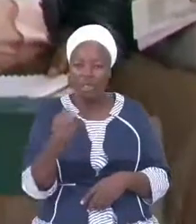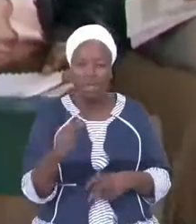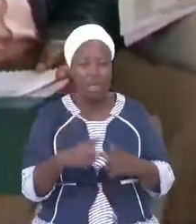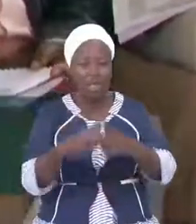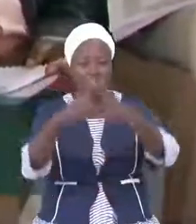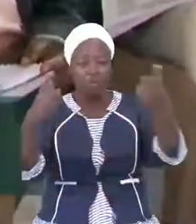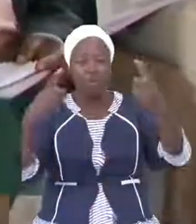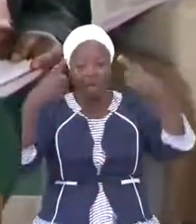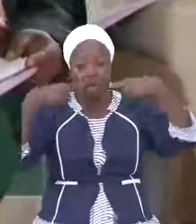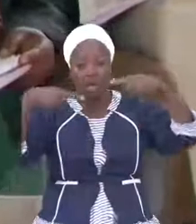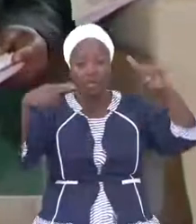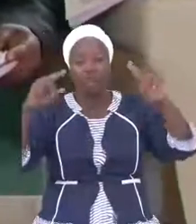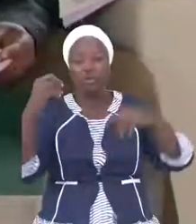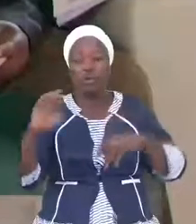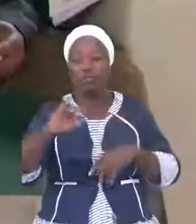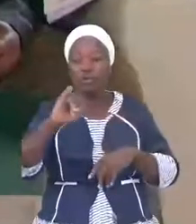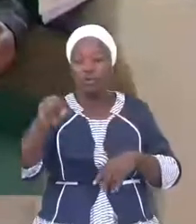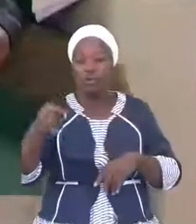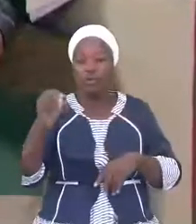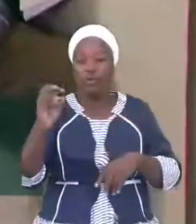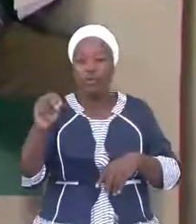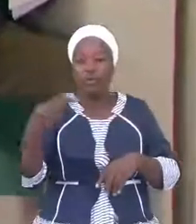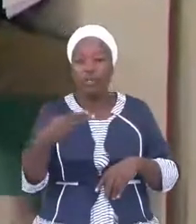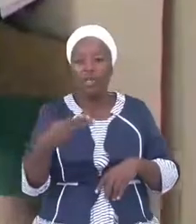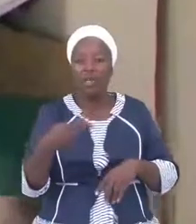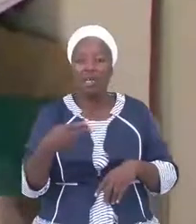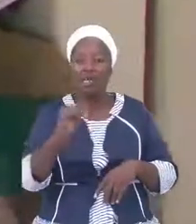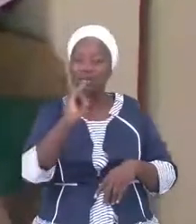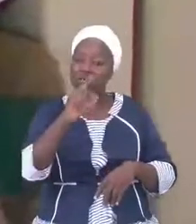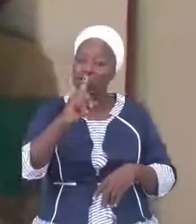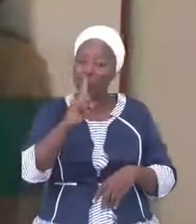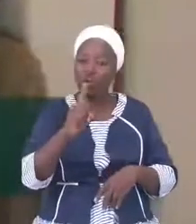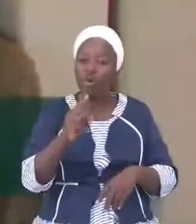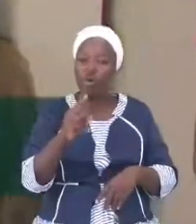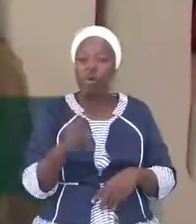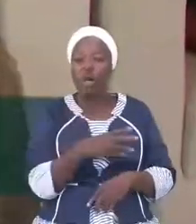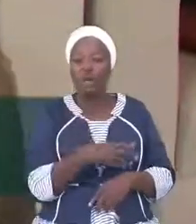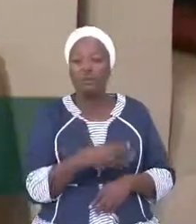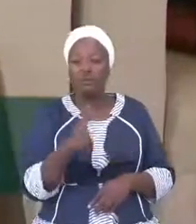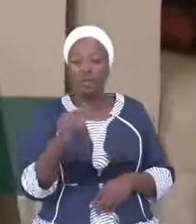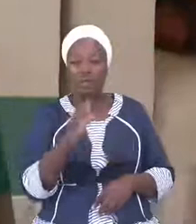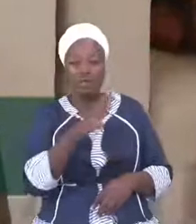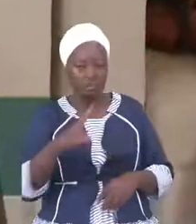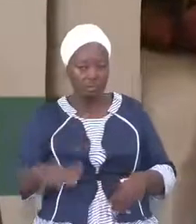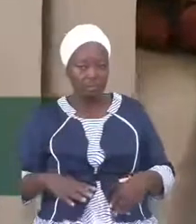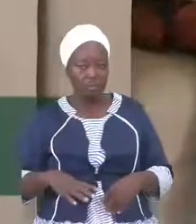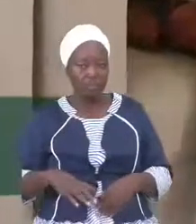réclamation de Jonas réaffirmée par Christ.